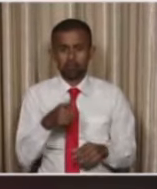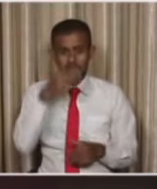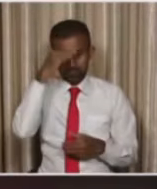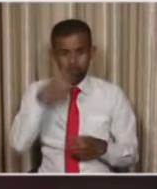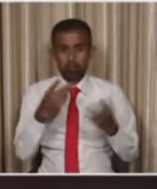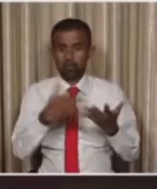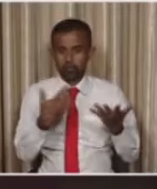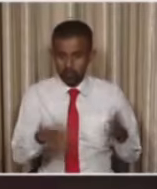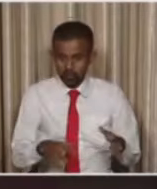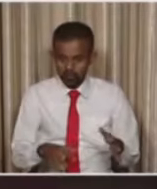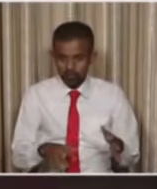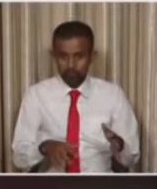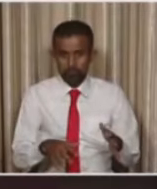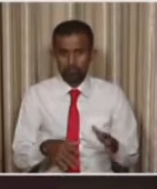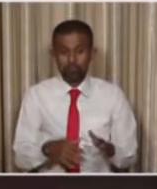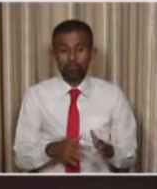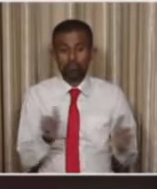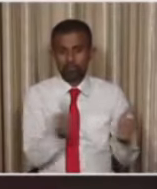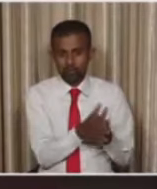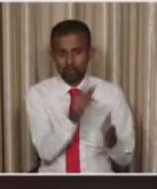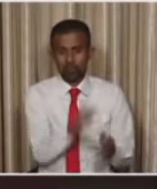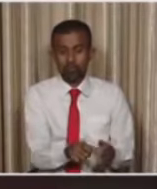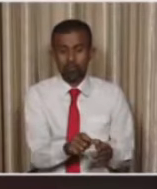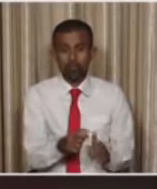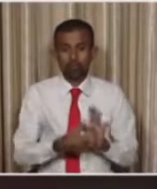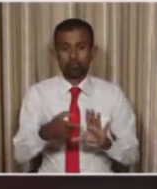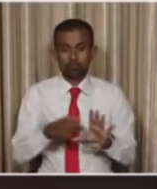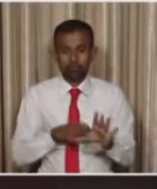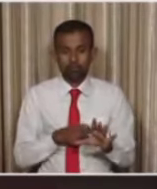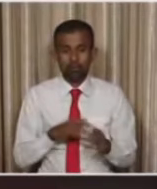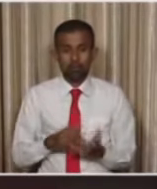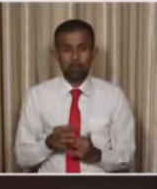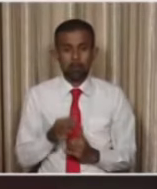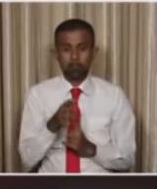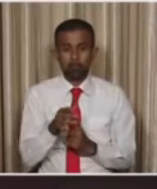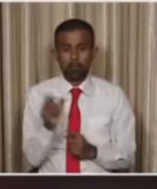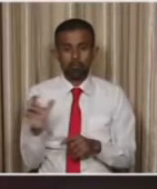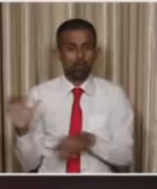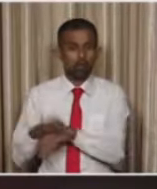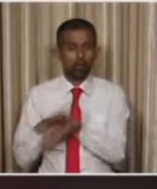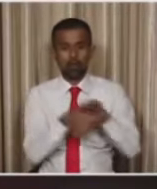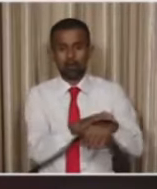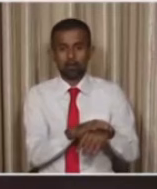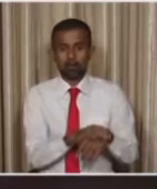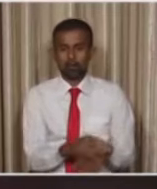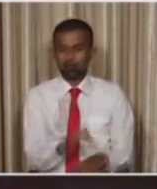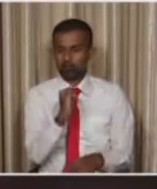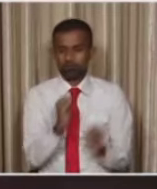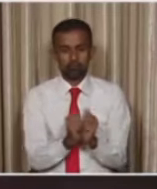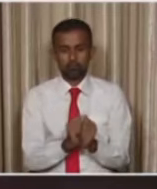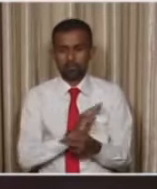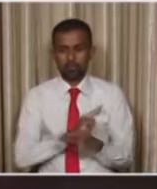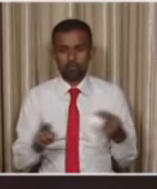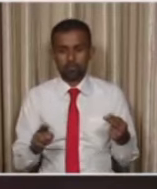ගහපුම් පාස්කු පහාරය ගහපුන් එක ලගිනෙවුම් දැන් බලනවා කොහොමද සජපයකක් මේකට මාට්ටු කරන්න කියලා ඒවගේ තුට්ටු දෙකේ වැඩරම් කරන්න එන්න